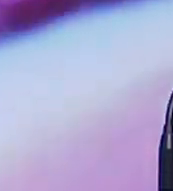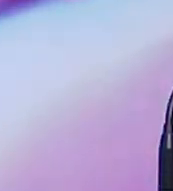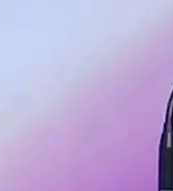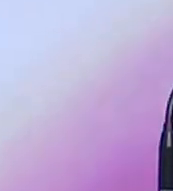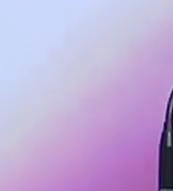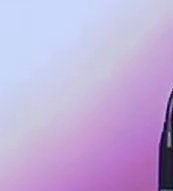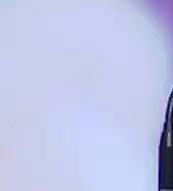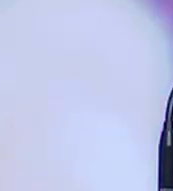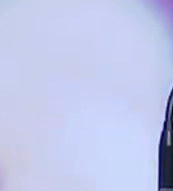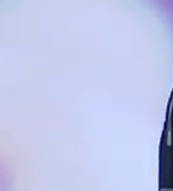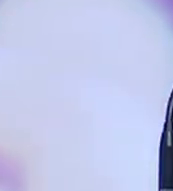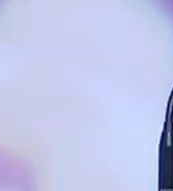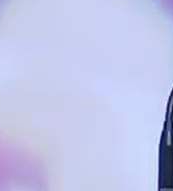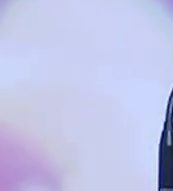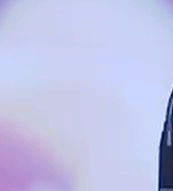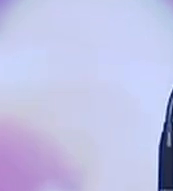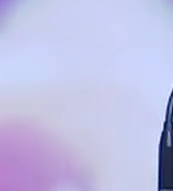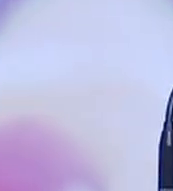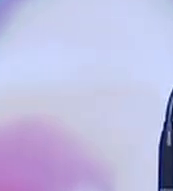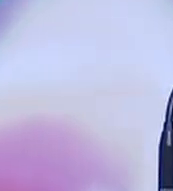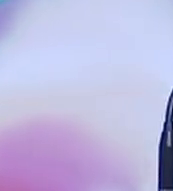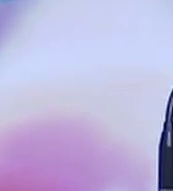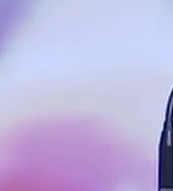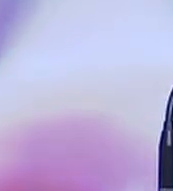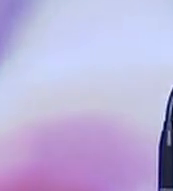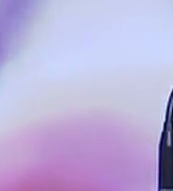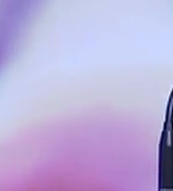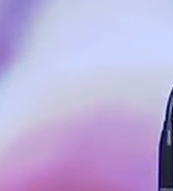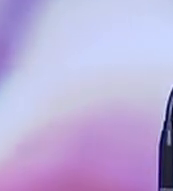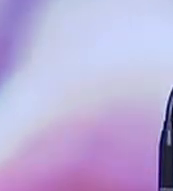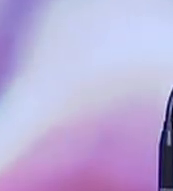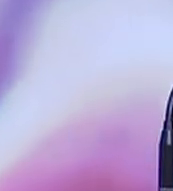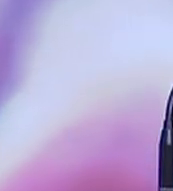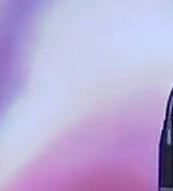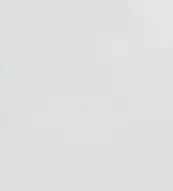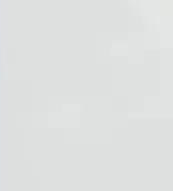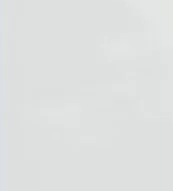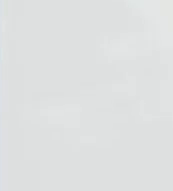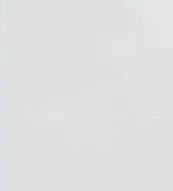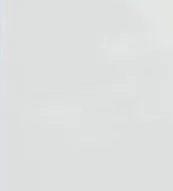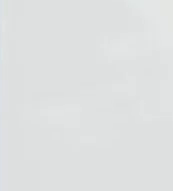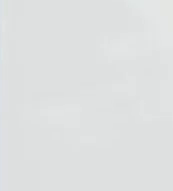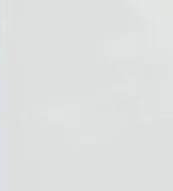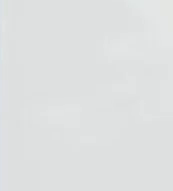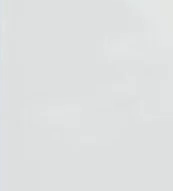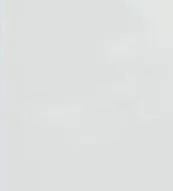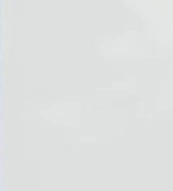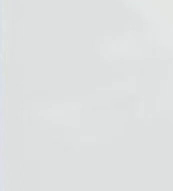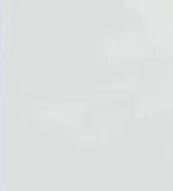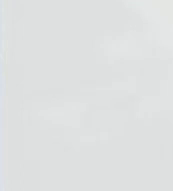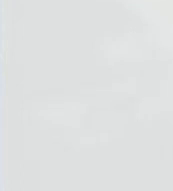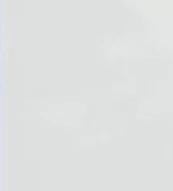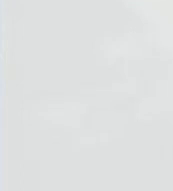الهادي وامتع البارح ما قد ينقذوا عليها لان دي بعض ساعه او ساعه ونصف اه الخريطه تقول انه حالات